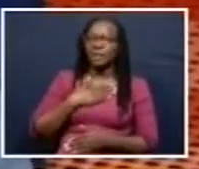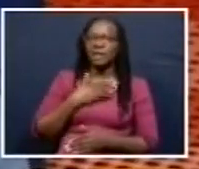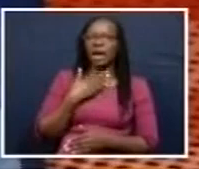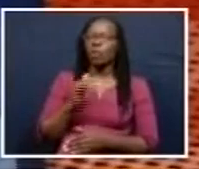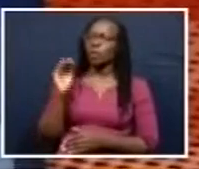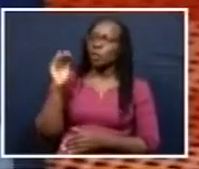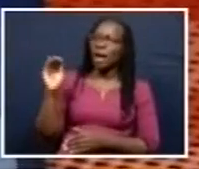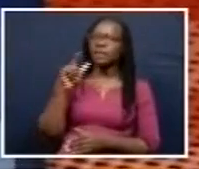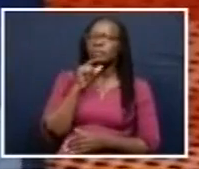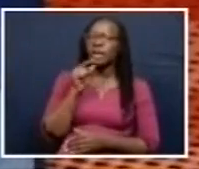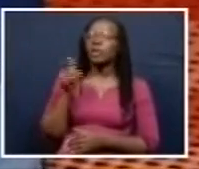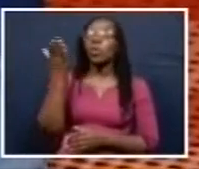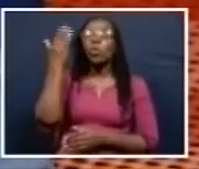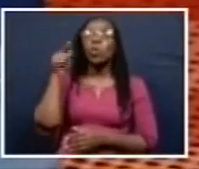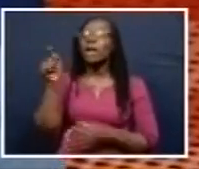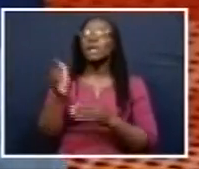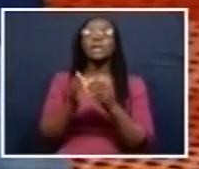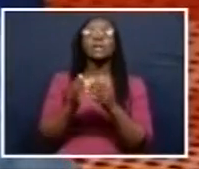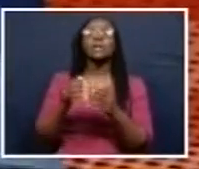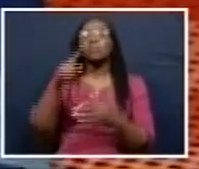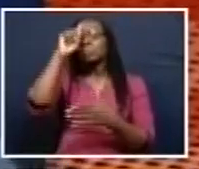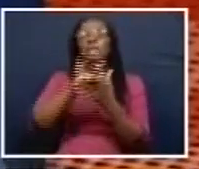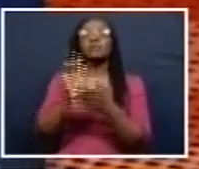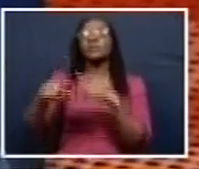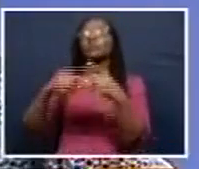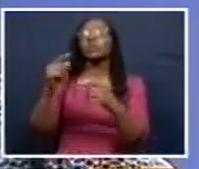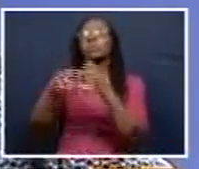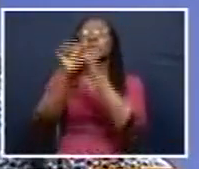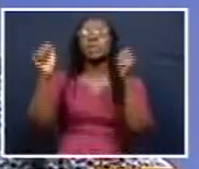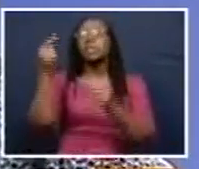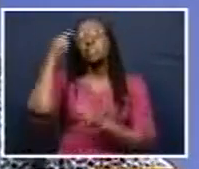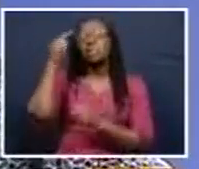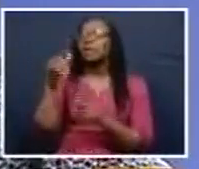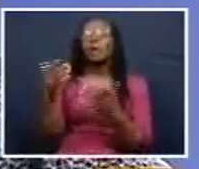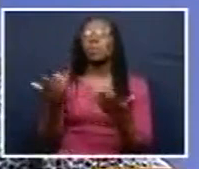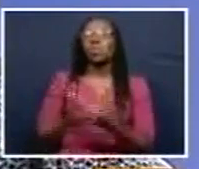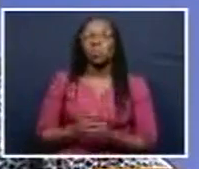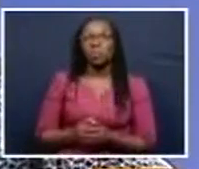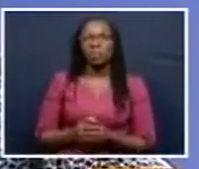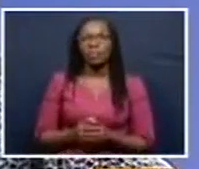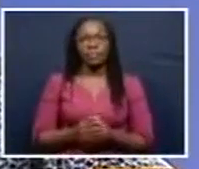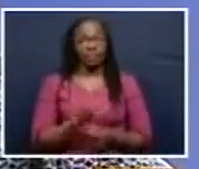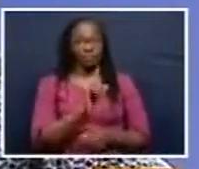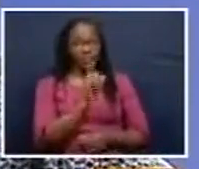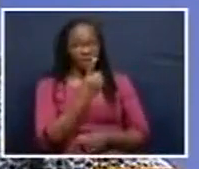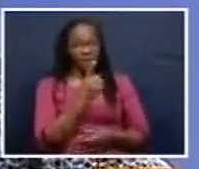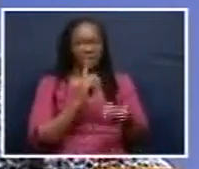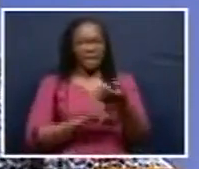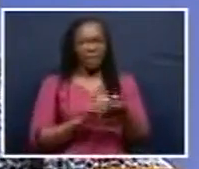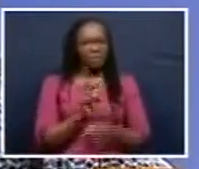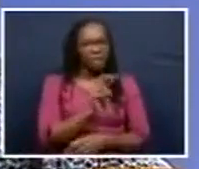kimemchochea au ni nini kinamfanya ajiamini anaweza kushinda urais. Tuanzie hapo. Kwanza ninataka kusema hivi, nikiona wagombeaji